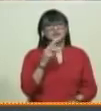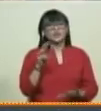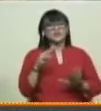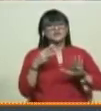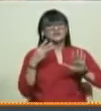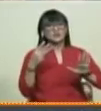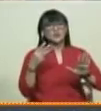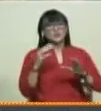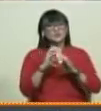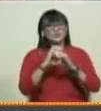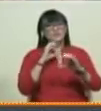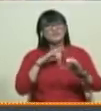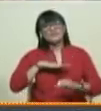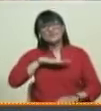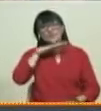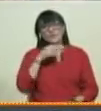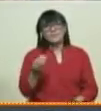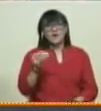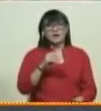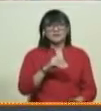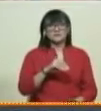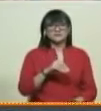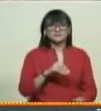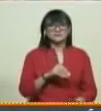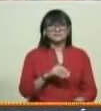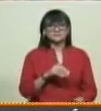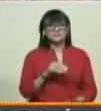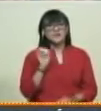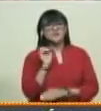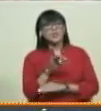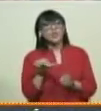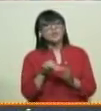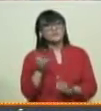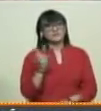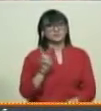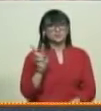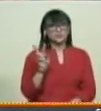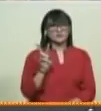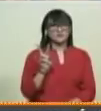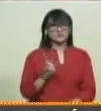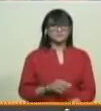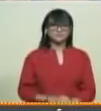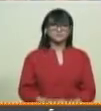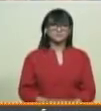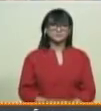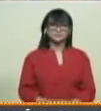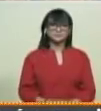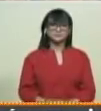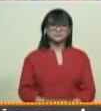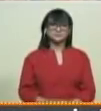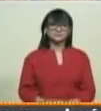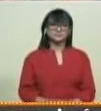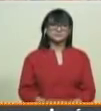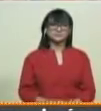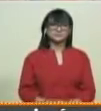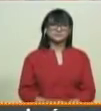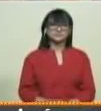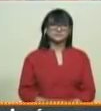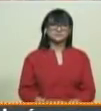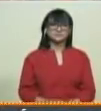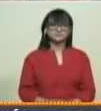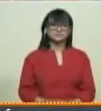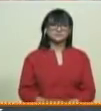318 contenedores. Buradaki gecikmenin nedeni Panama ve Venezuela arasında ortaya